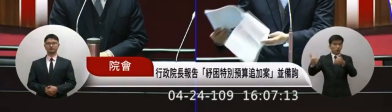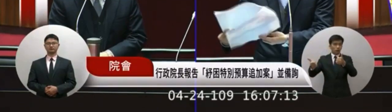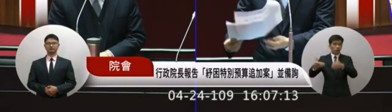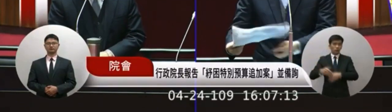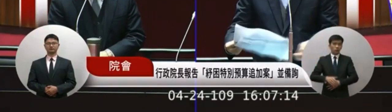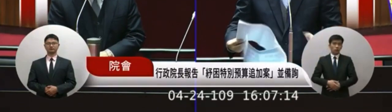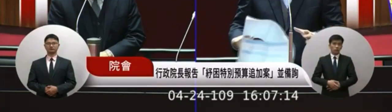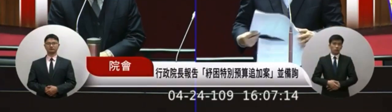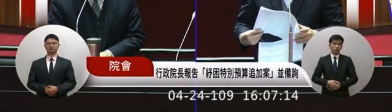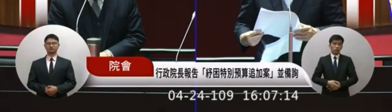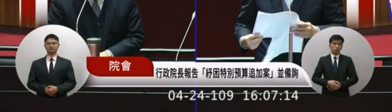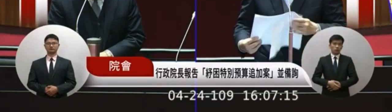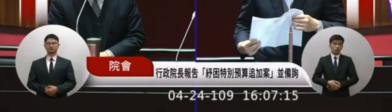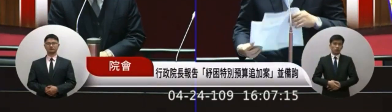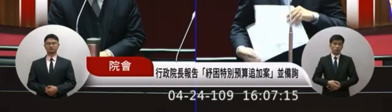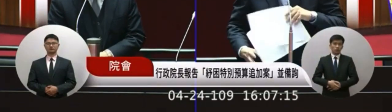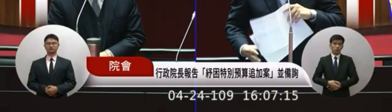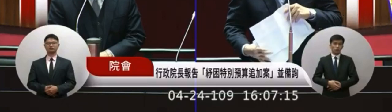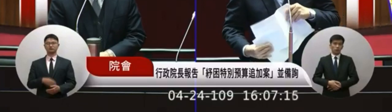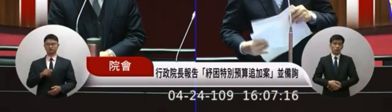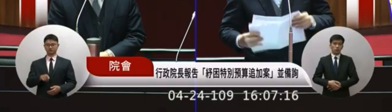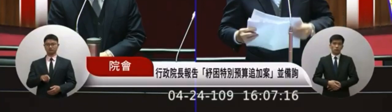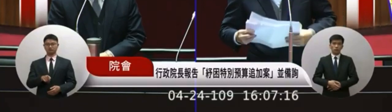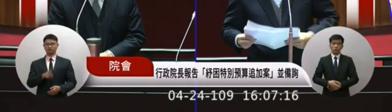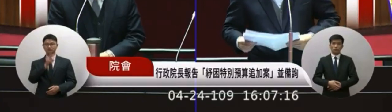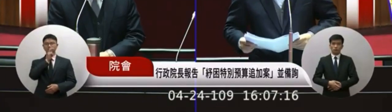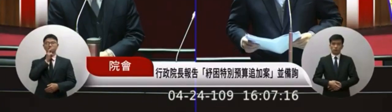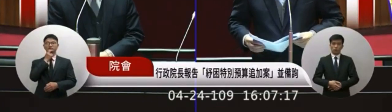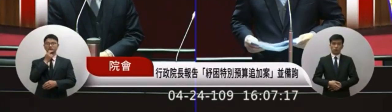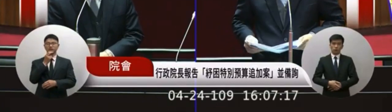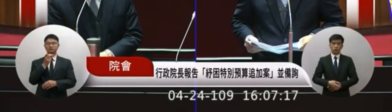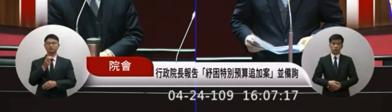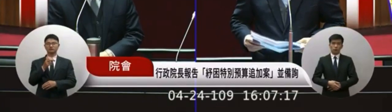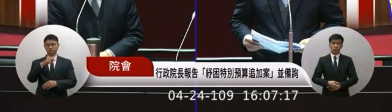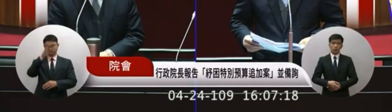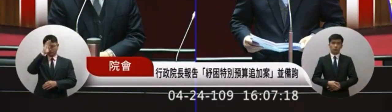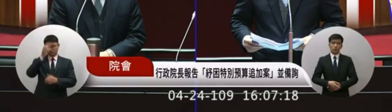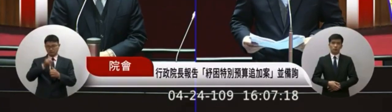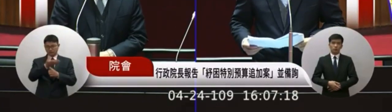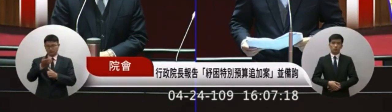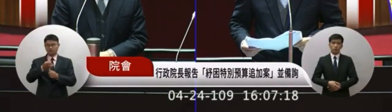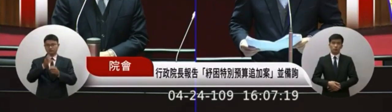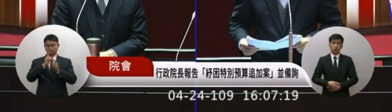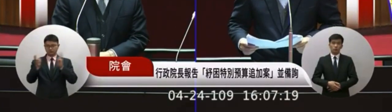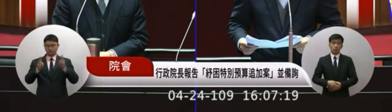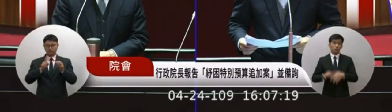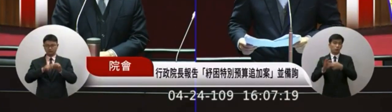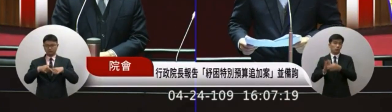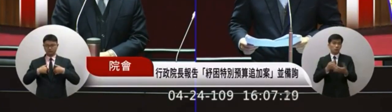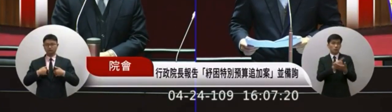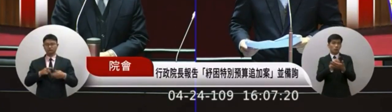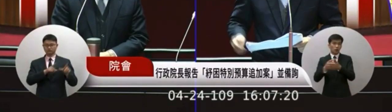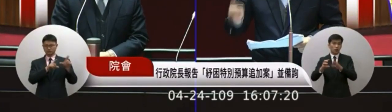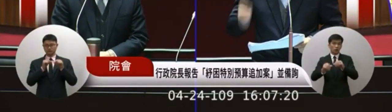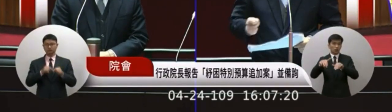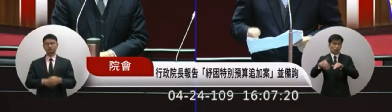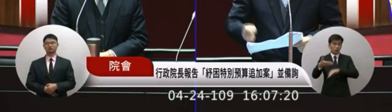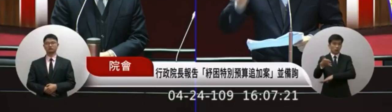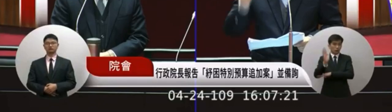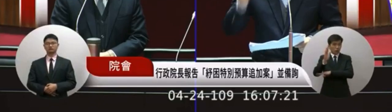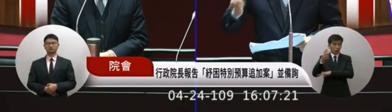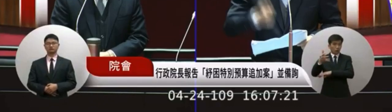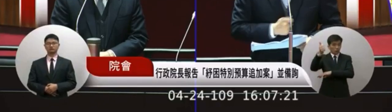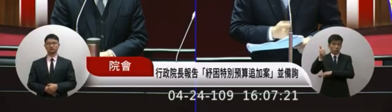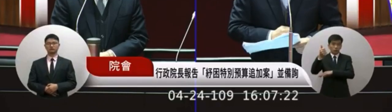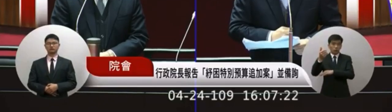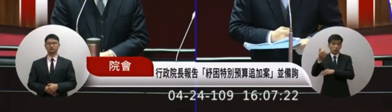个都应该以中央疫情指挥中心为准， 所以各县市政府所长没有